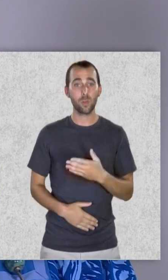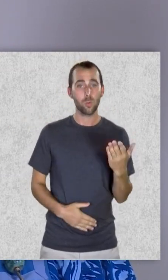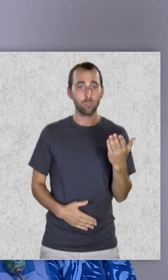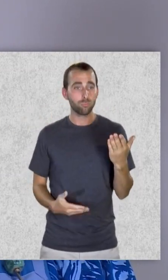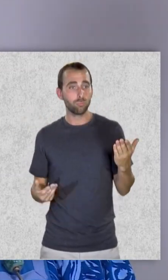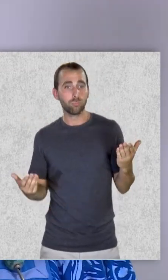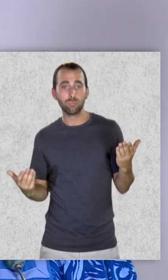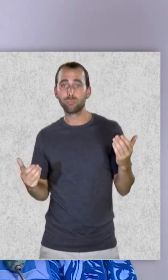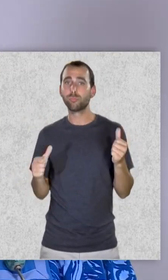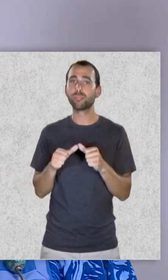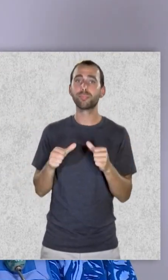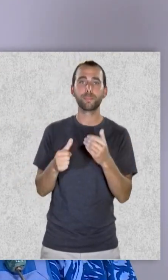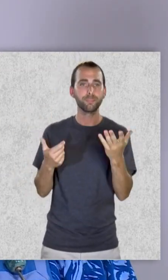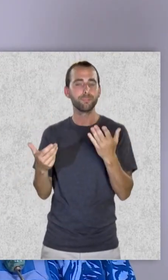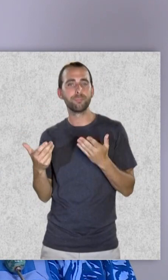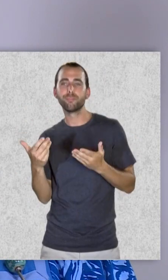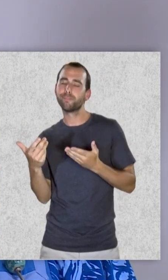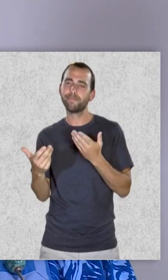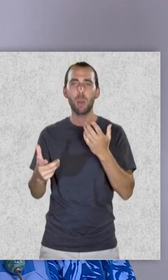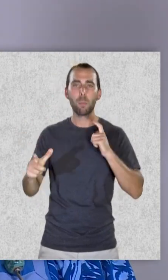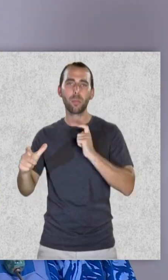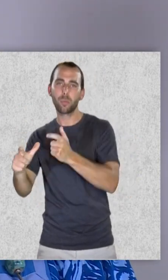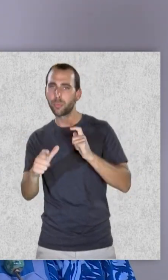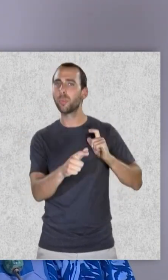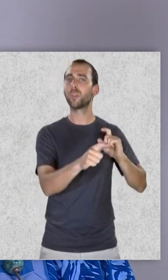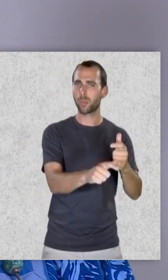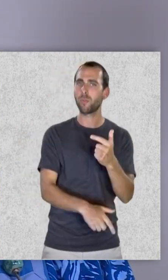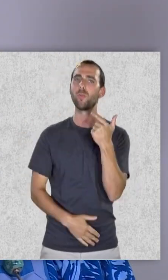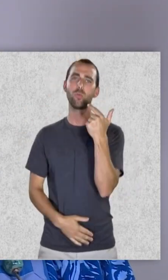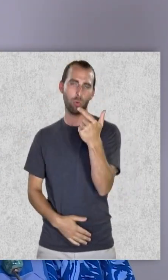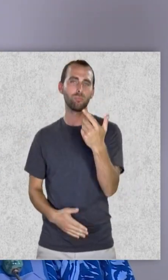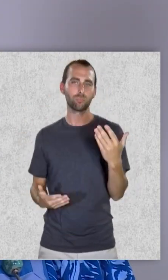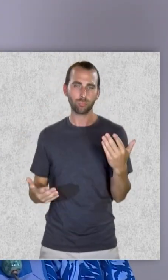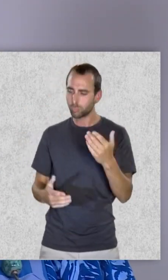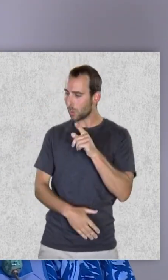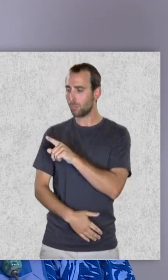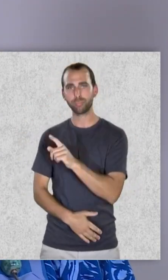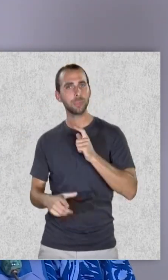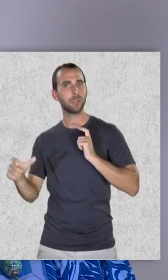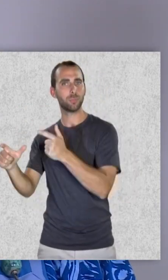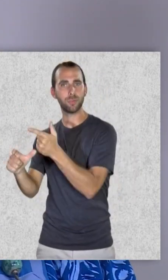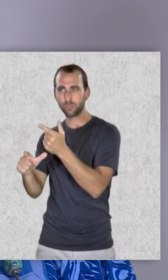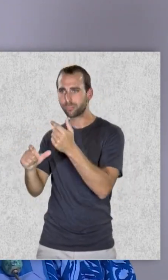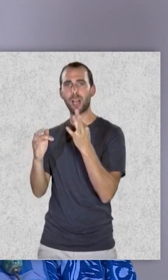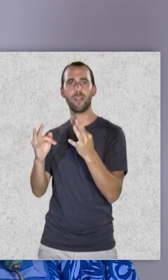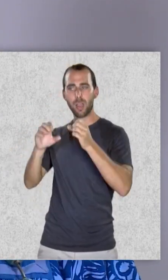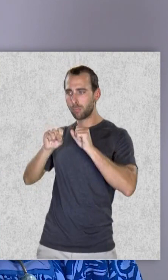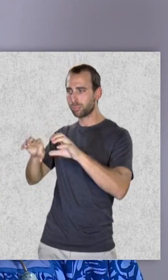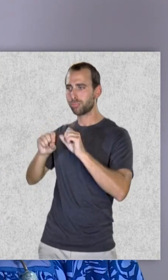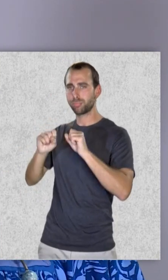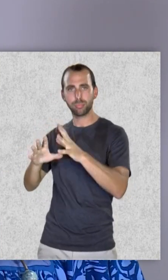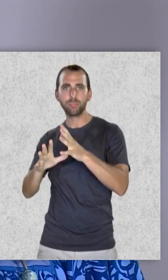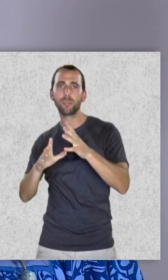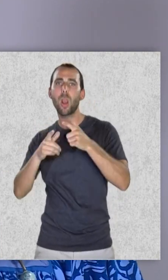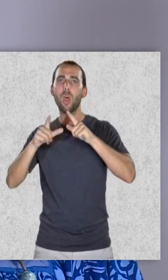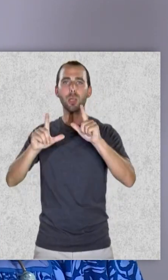a surtout deux dispositifs, c'est-à-dire l'enseignement de la langue des signes française et calédonienne